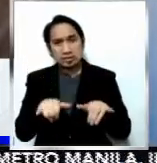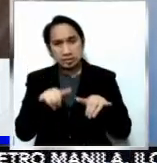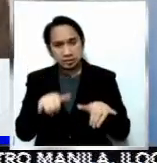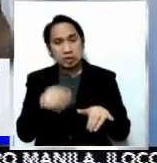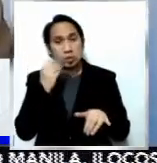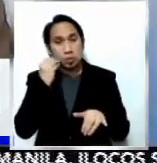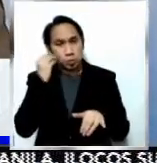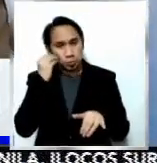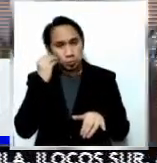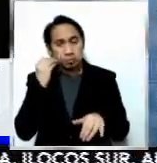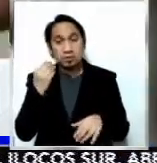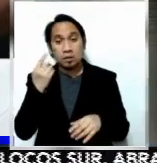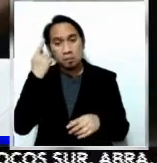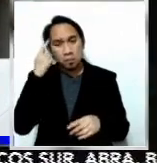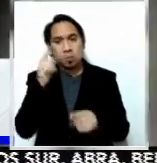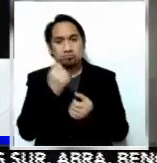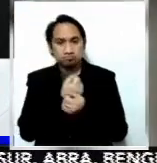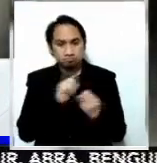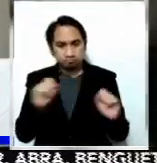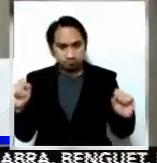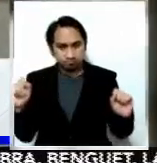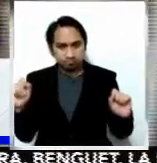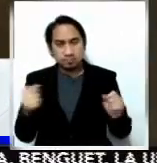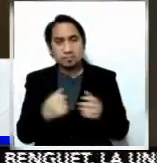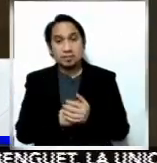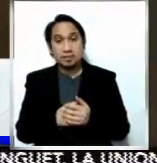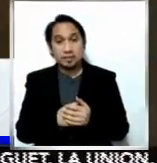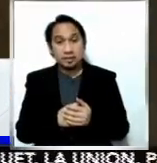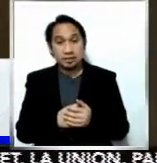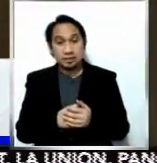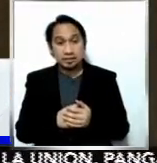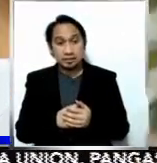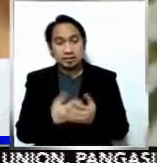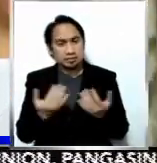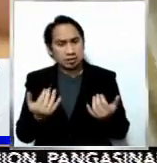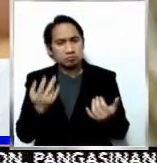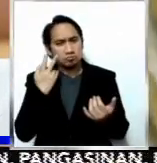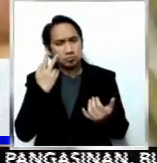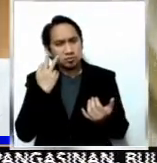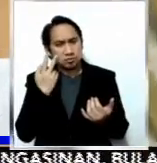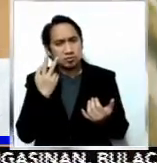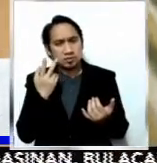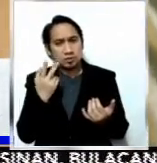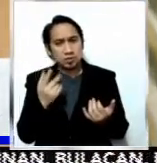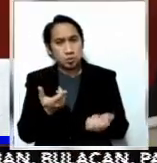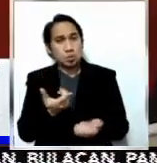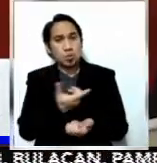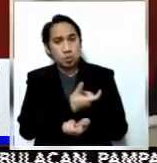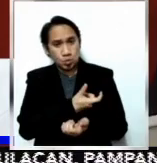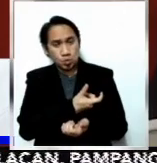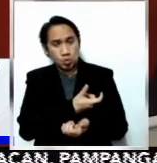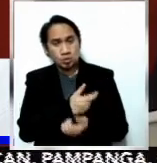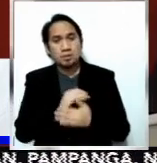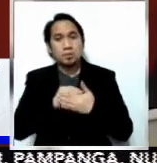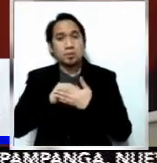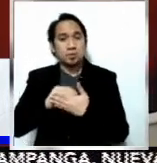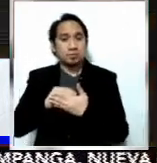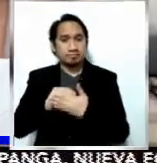ligtas sa virus. Lahat sila looking forward na makapagpabakuna ng panlaban sa